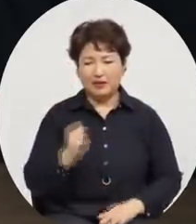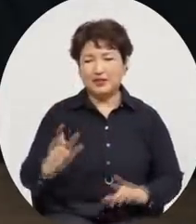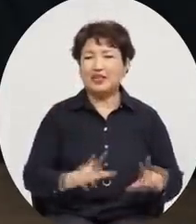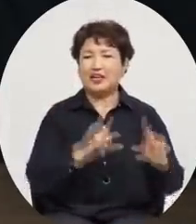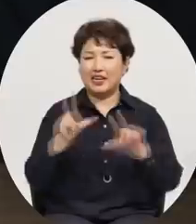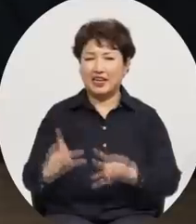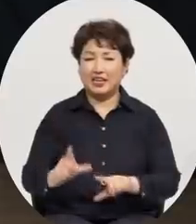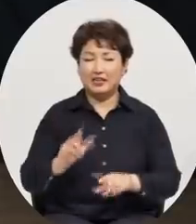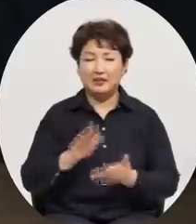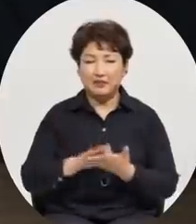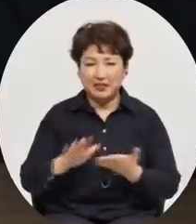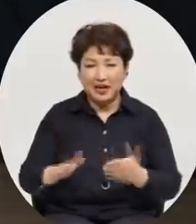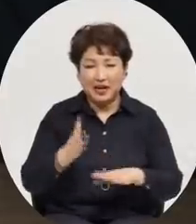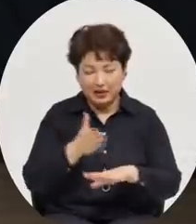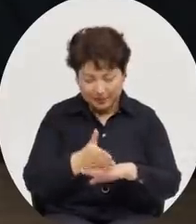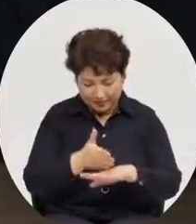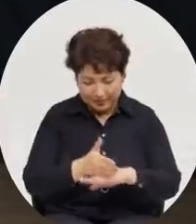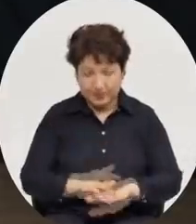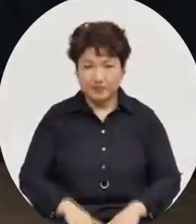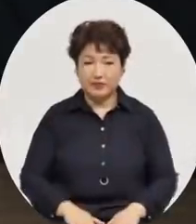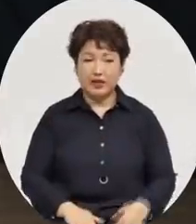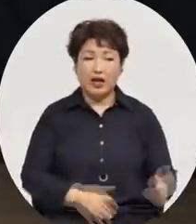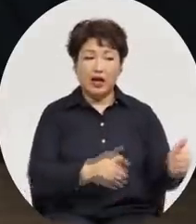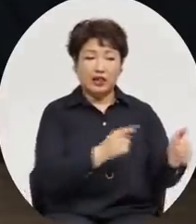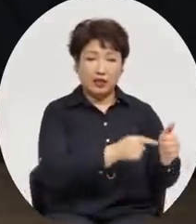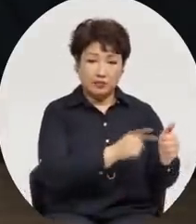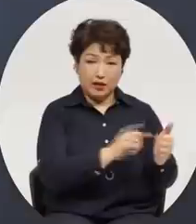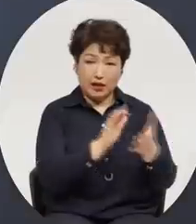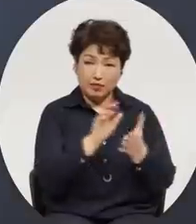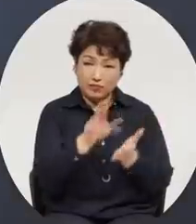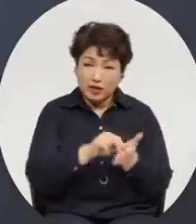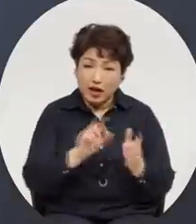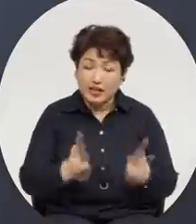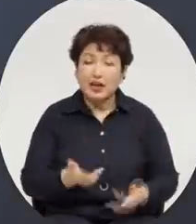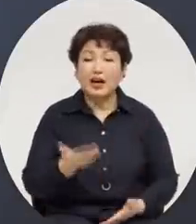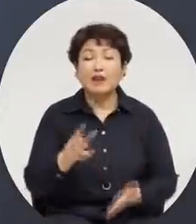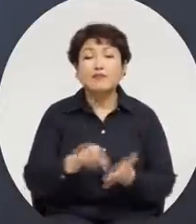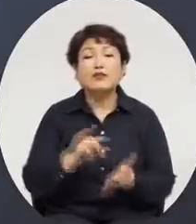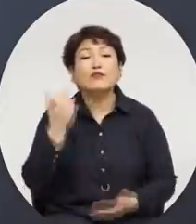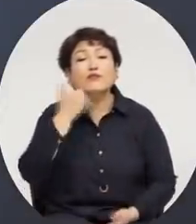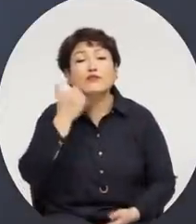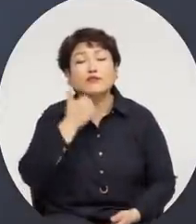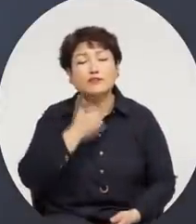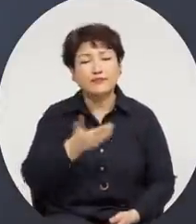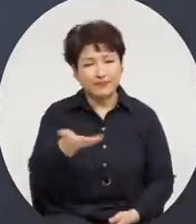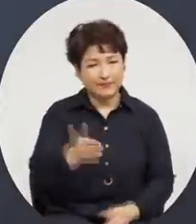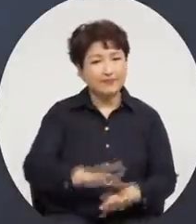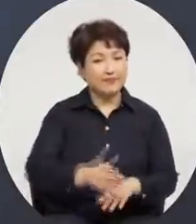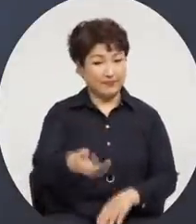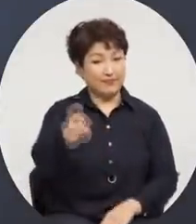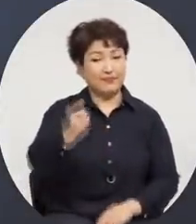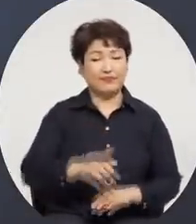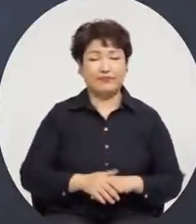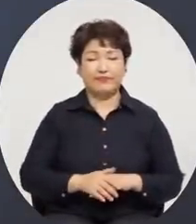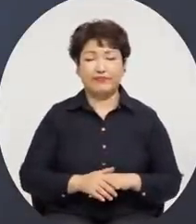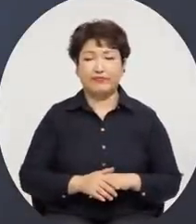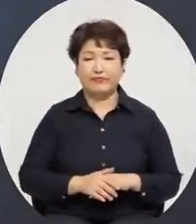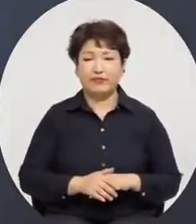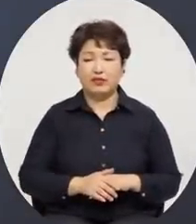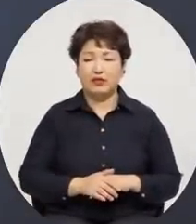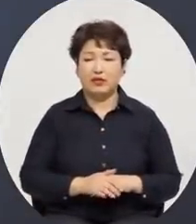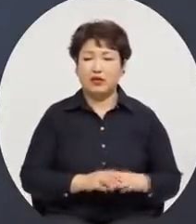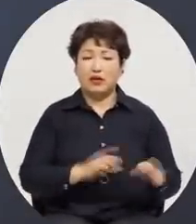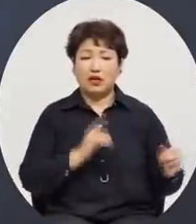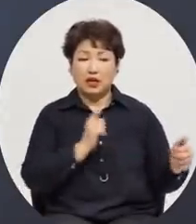희망차게 살아가겠습니다. 스님 감사합니다. 네, 이건 남자 문제가 아니고 누 문제라고? 내 문제입니다. 내